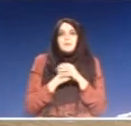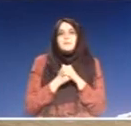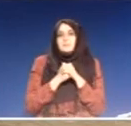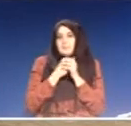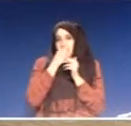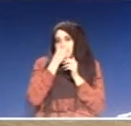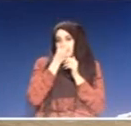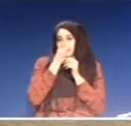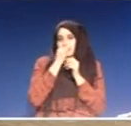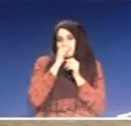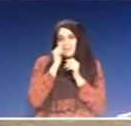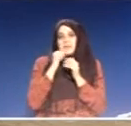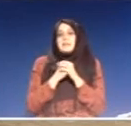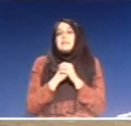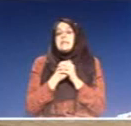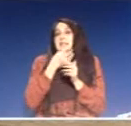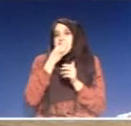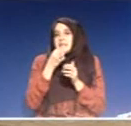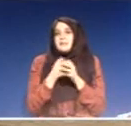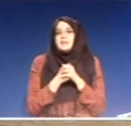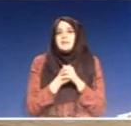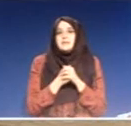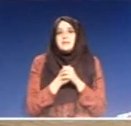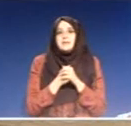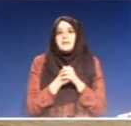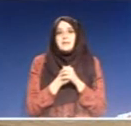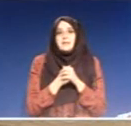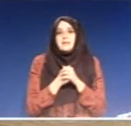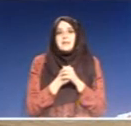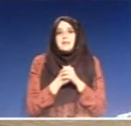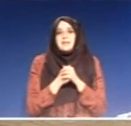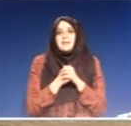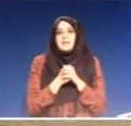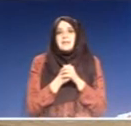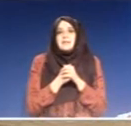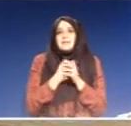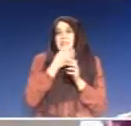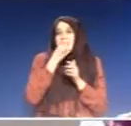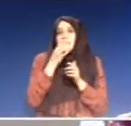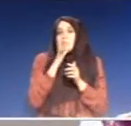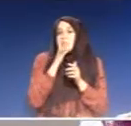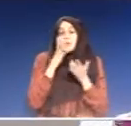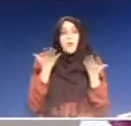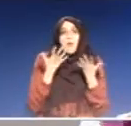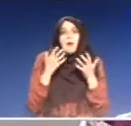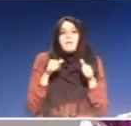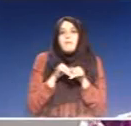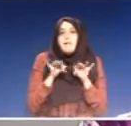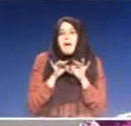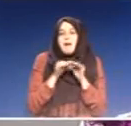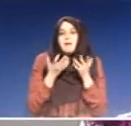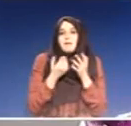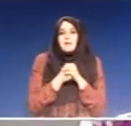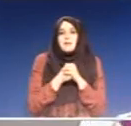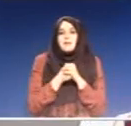الأمور، جميل سبحان الله. يعني بالنسبة لهذه الأمور يعني عمر من سوق هراس ما قش طعن، أنا التي أقول هل يمكن الطعن؟ تفضل دكتور. سي عمر بارك الله